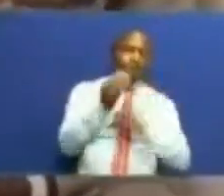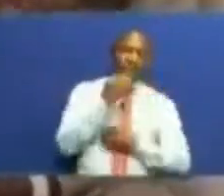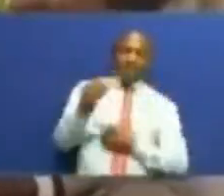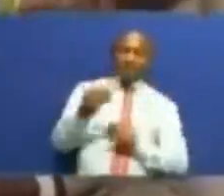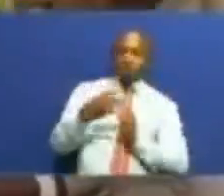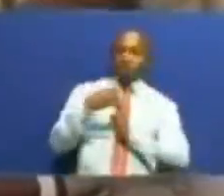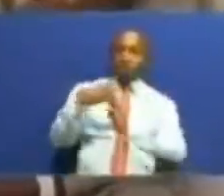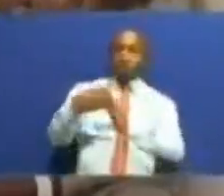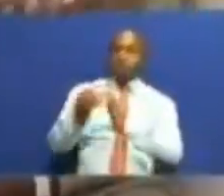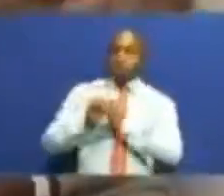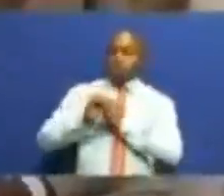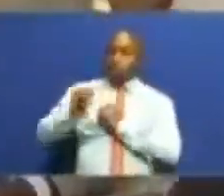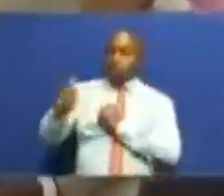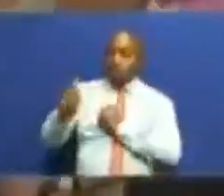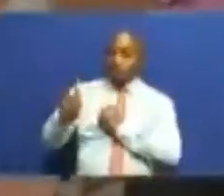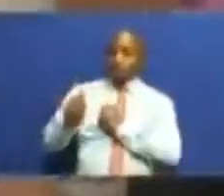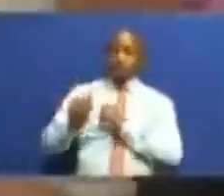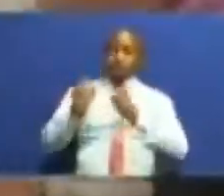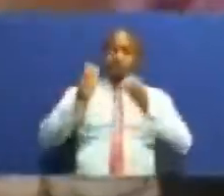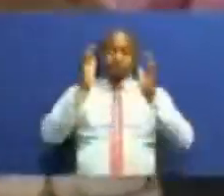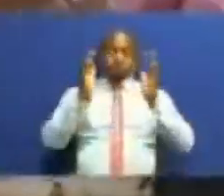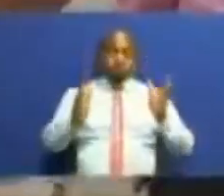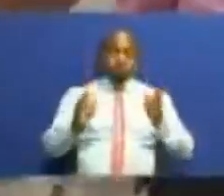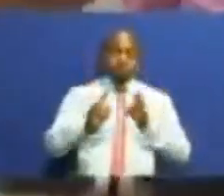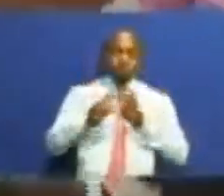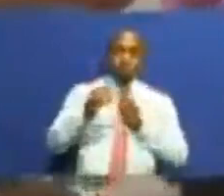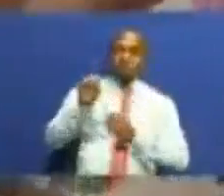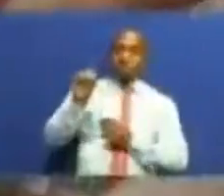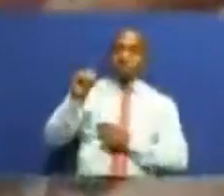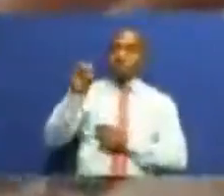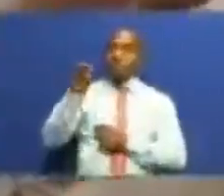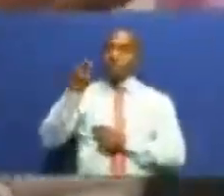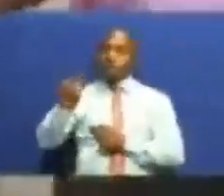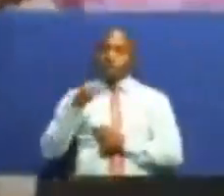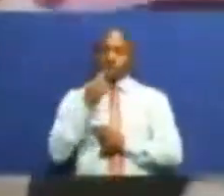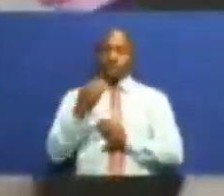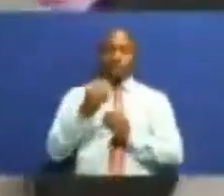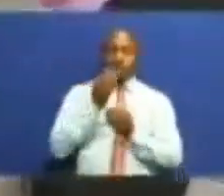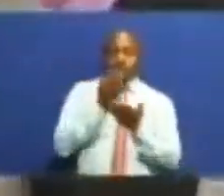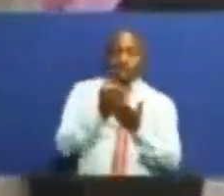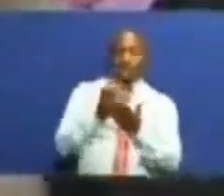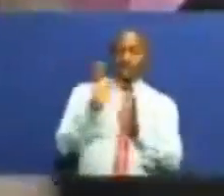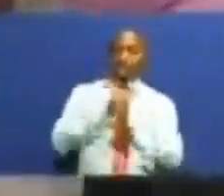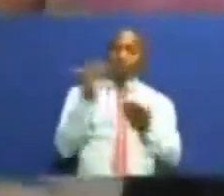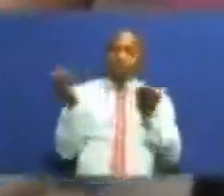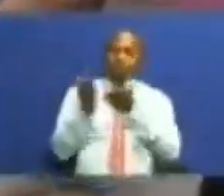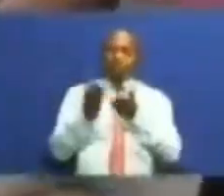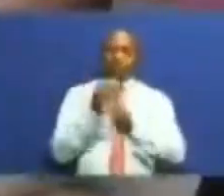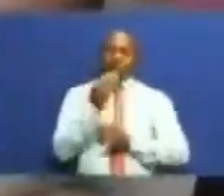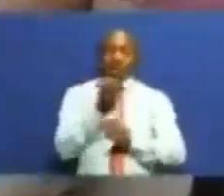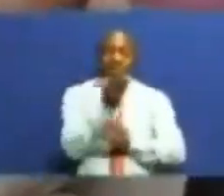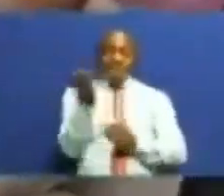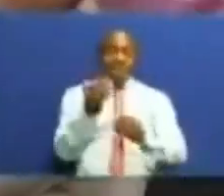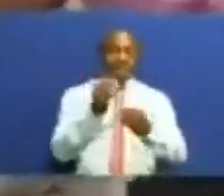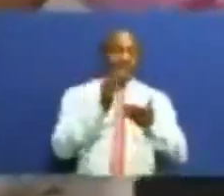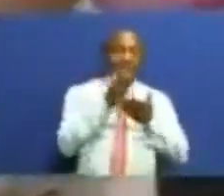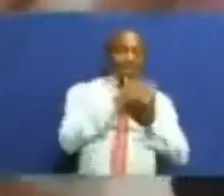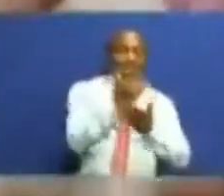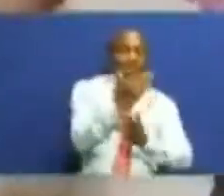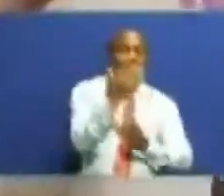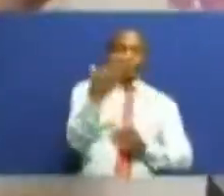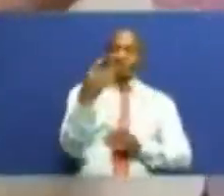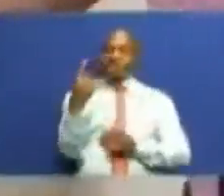wakili mwandamizi Simon Wakio wamedai kuwa shahidi huyo amewahi kusomewa mashtaka mengine ya kesi namba 51